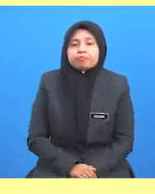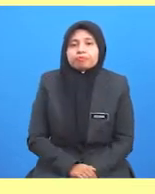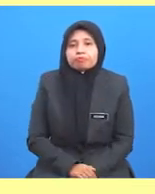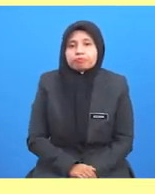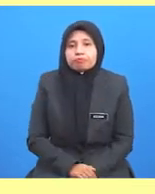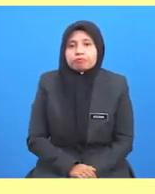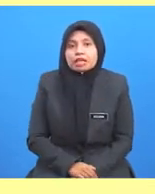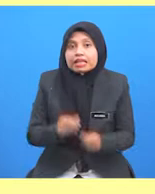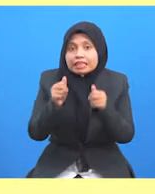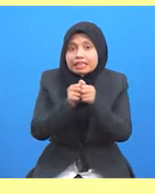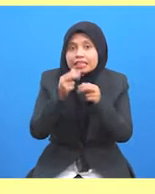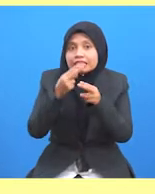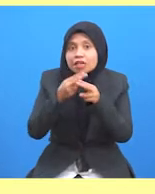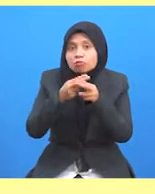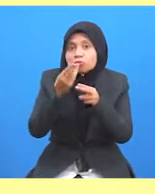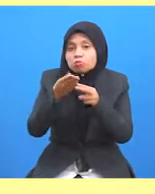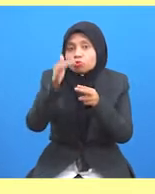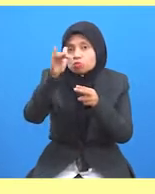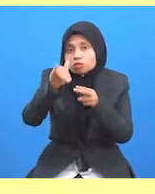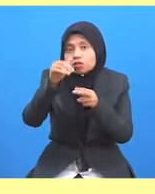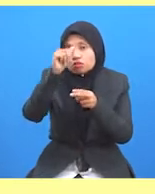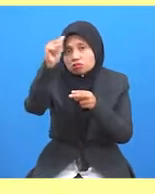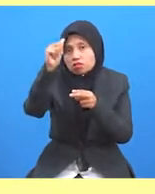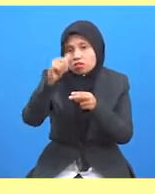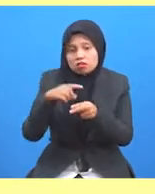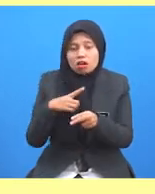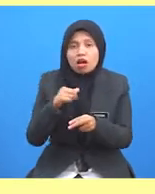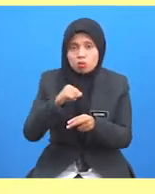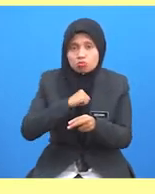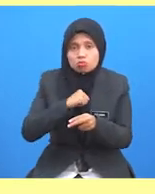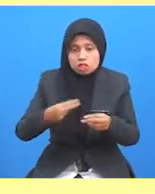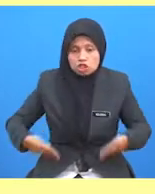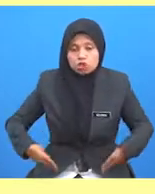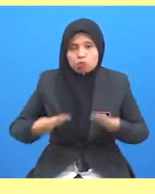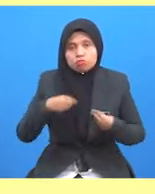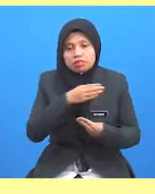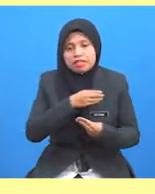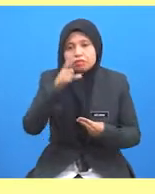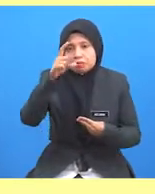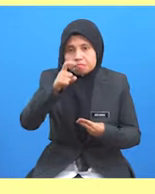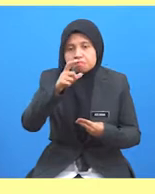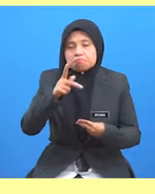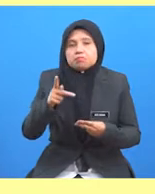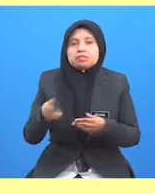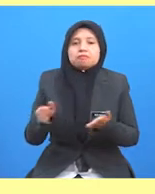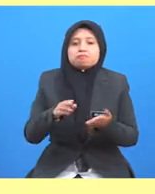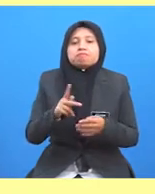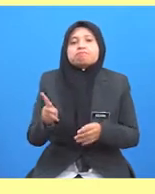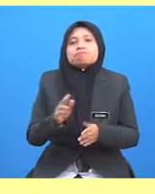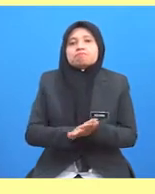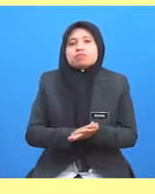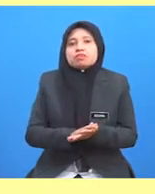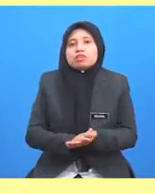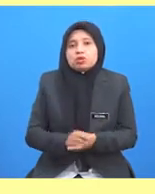jam waktu yang Allah kurniakan kepada kita dengan cara hidup yang telah digariskan oleh